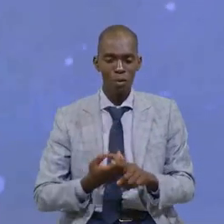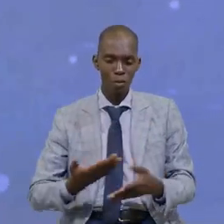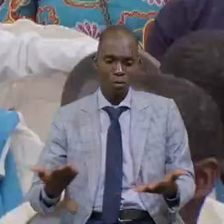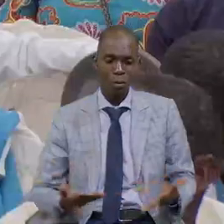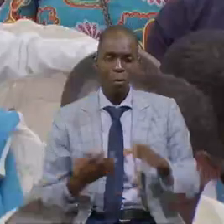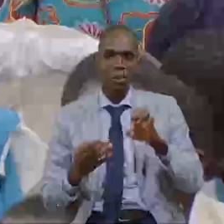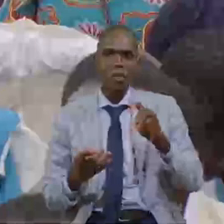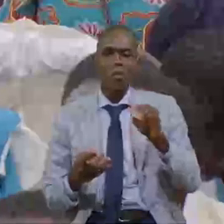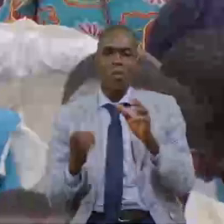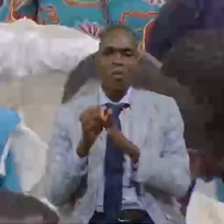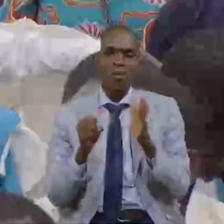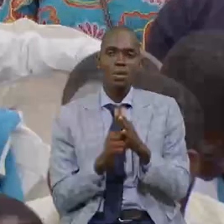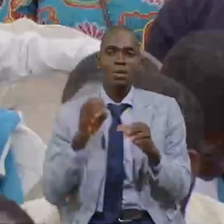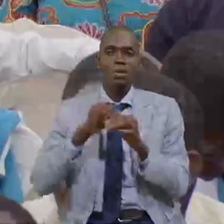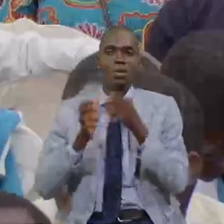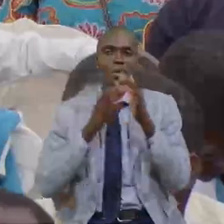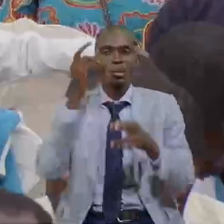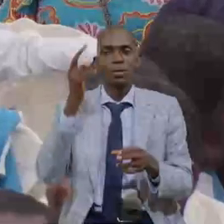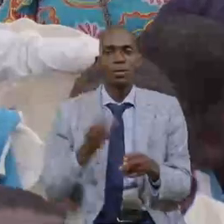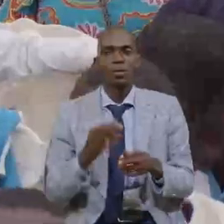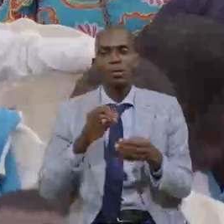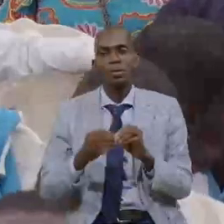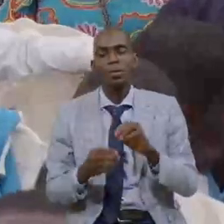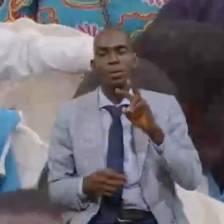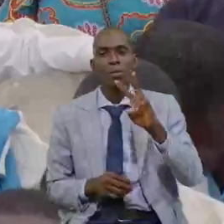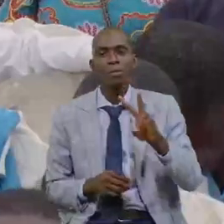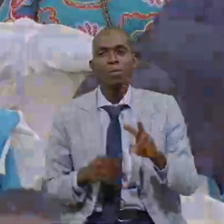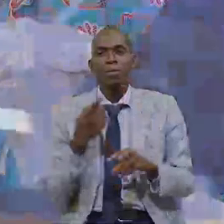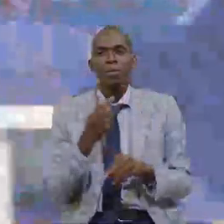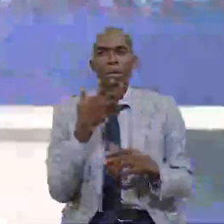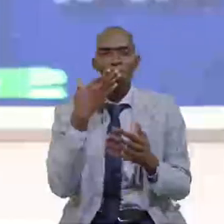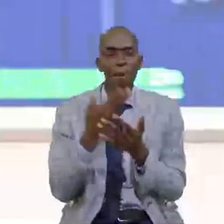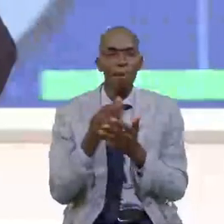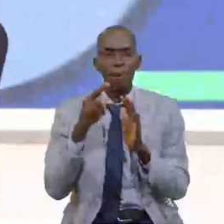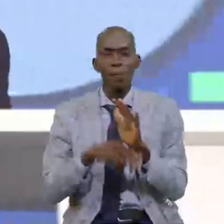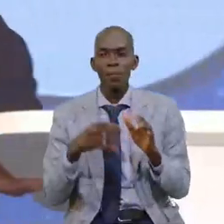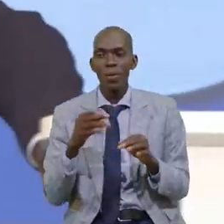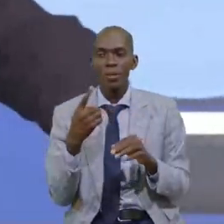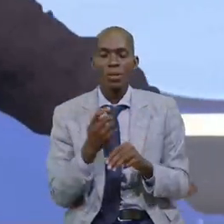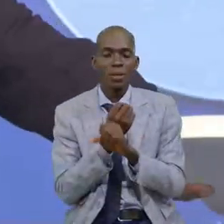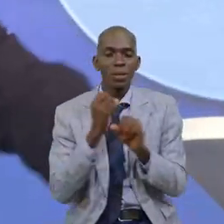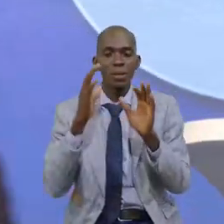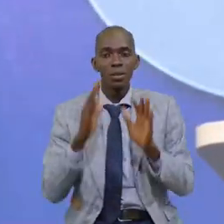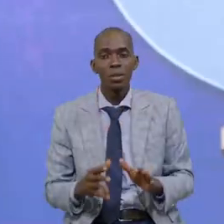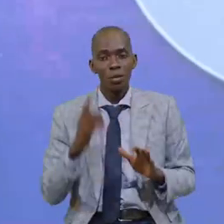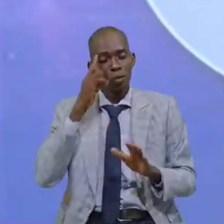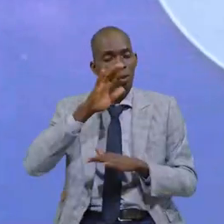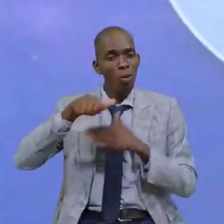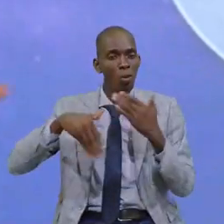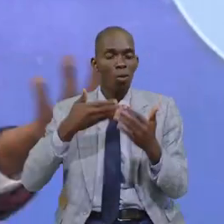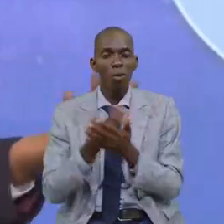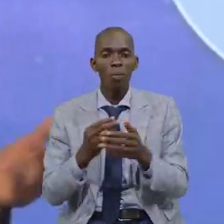commencer dans l'état de dos au nom de Jésus. Deuxième élément, la bonté du Sauveur pour toutes les